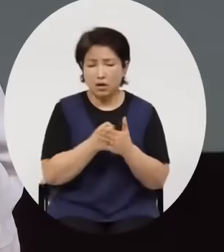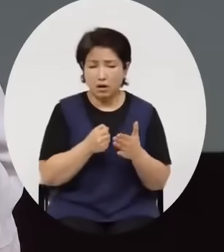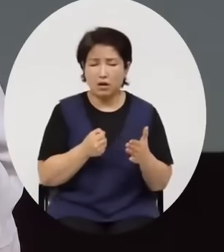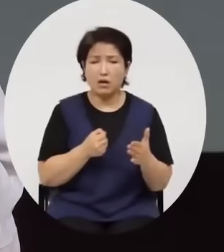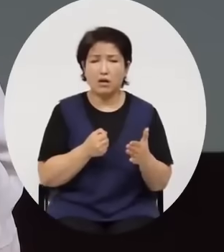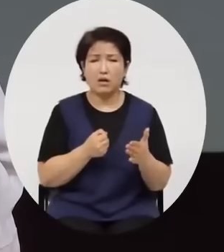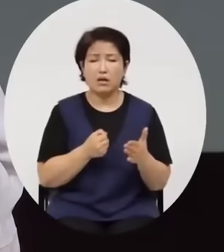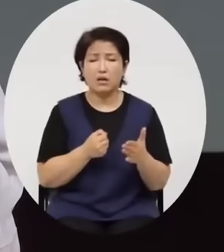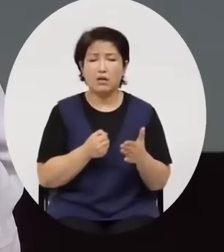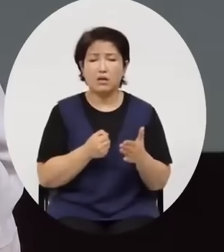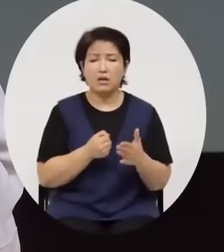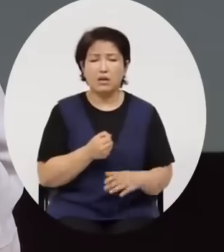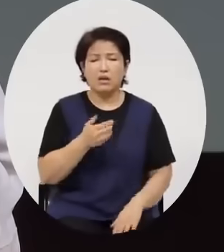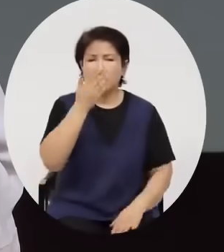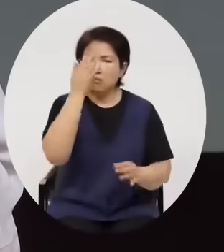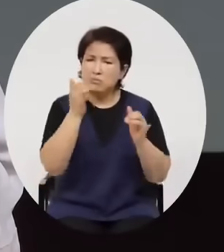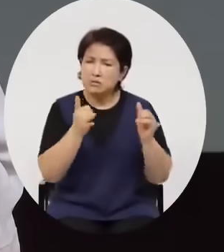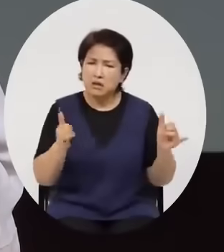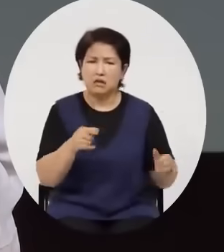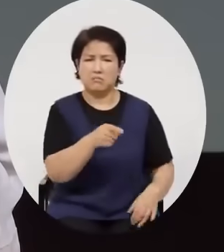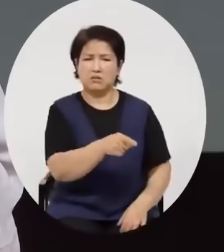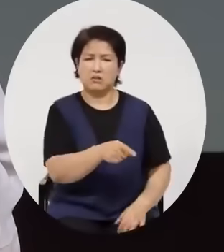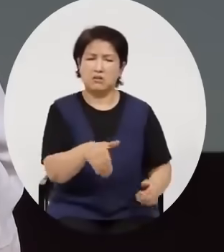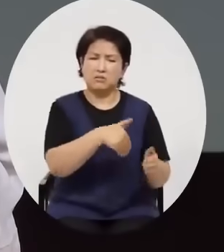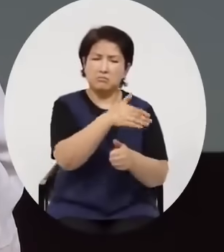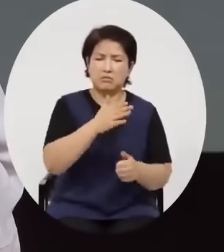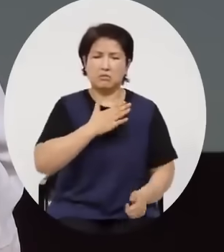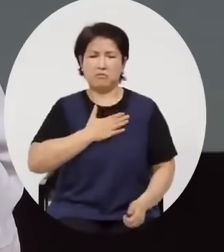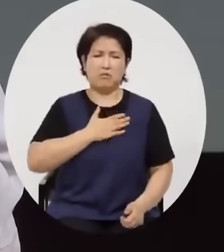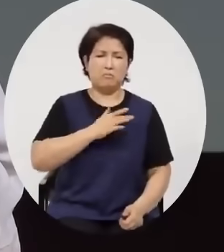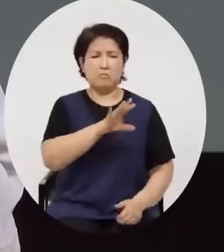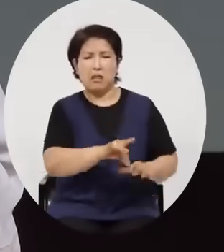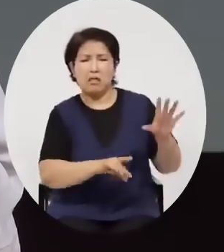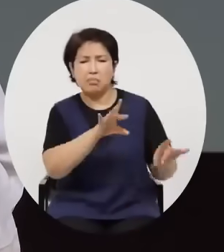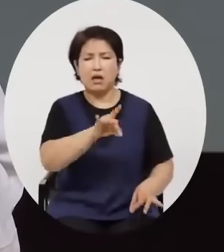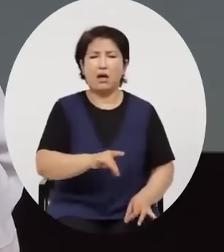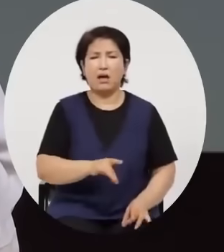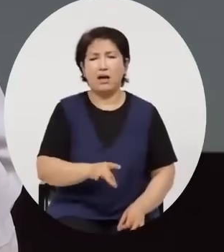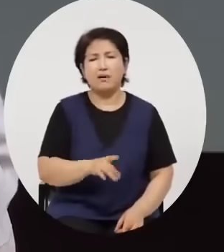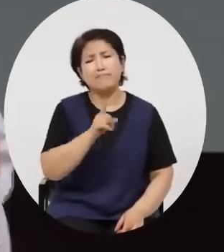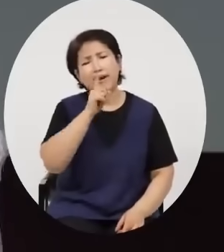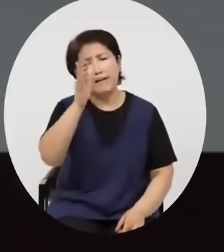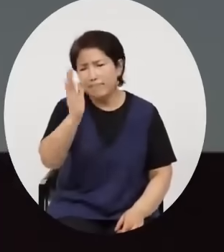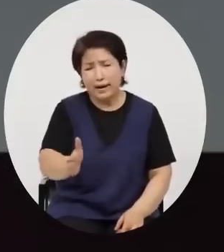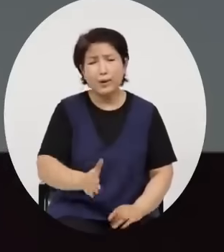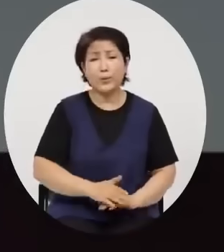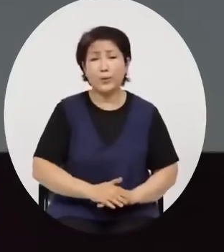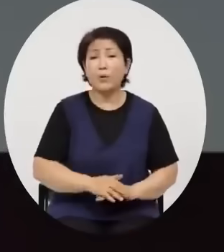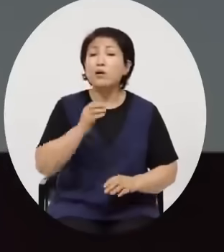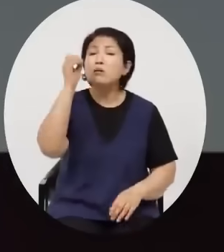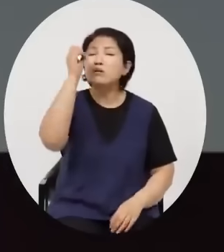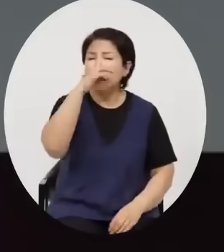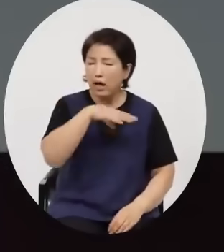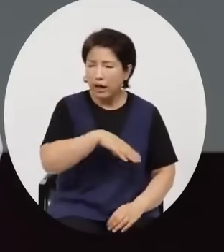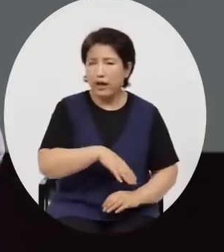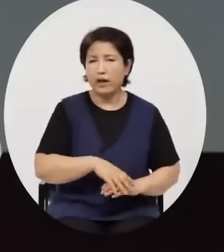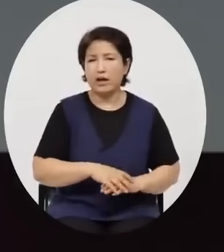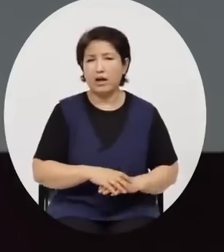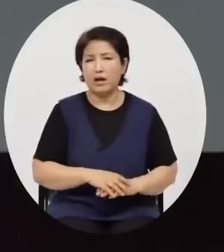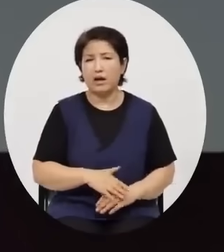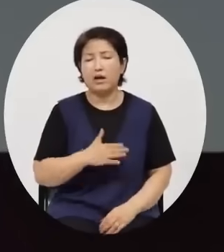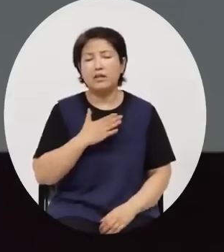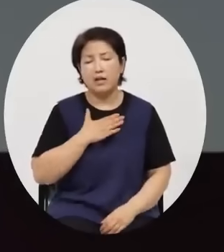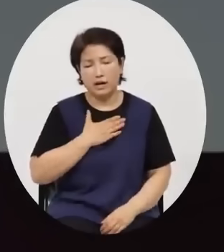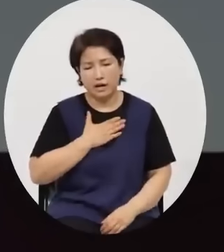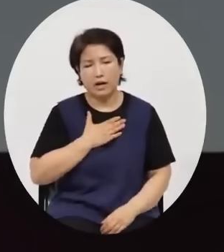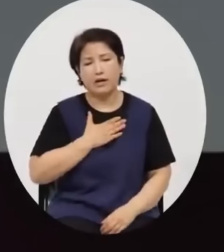그러니까 뭐 젊은이가 메말라서 어쩌고 그런 소리 하지 말고 그냥